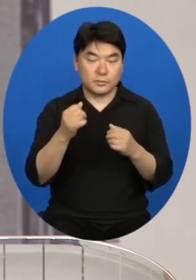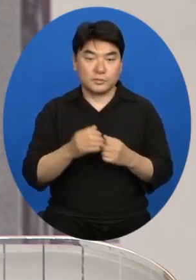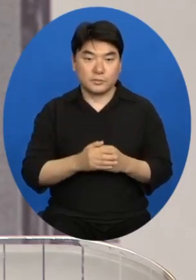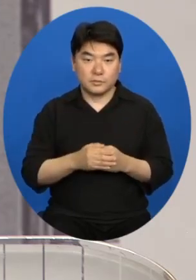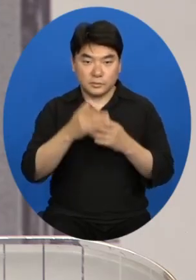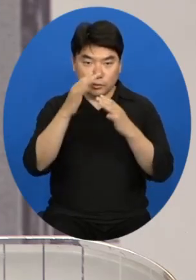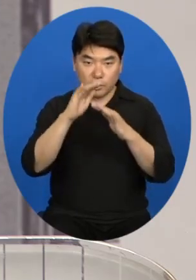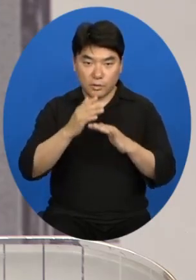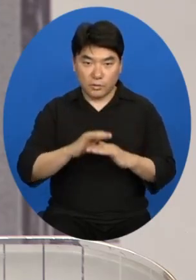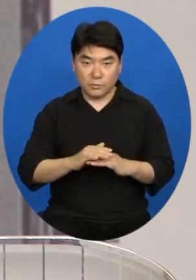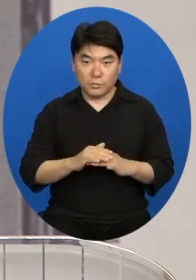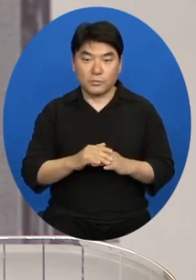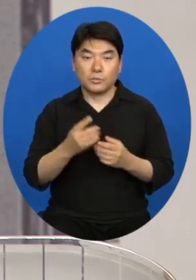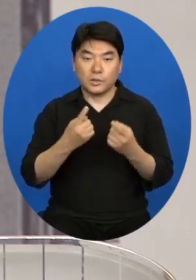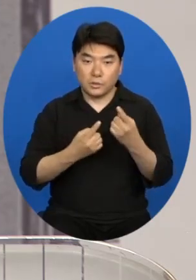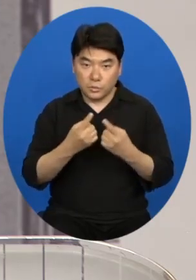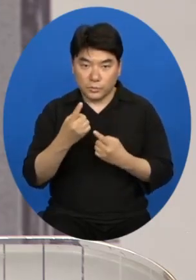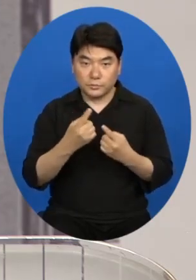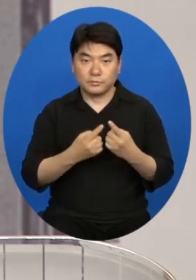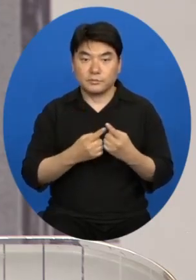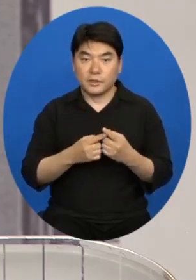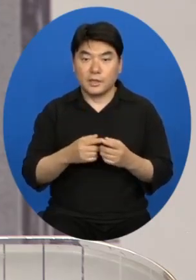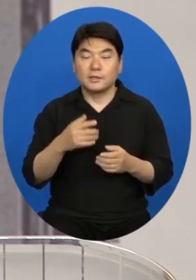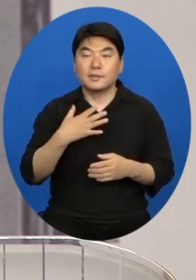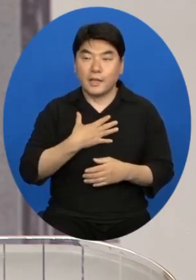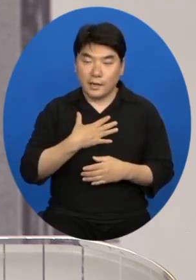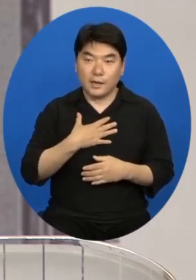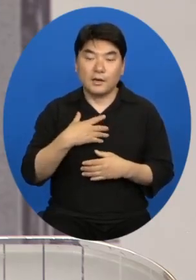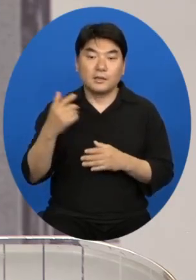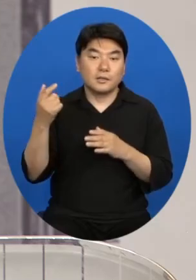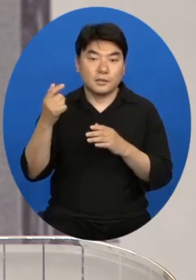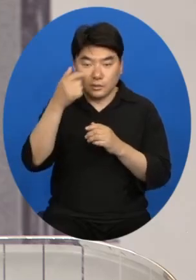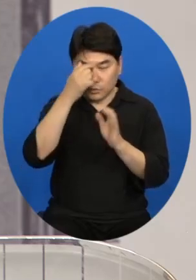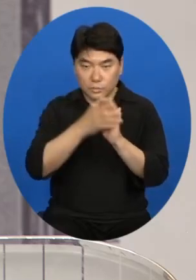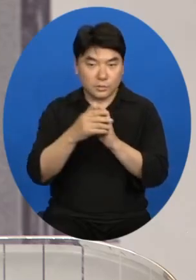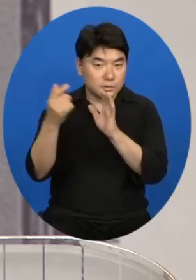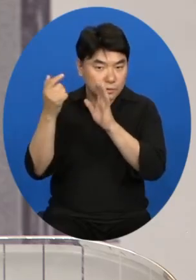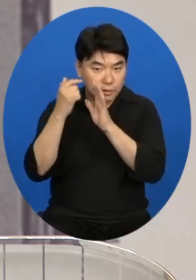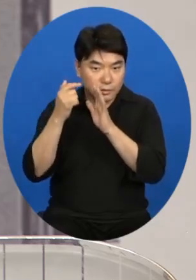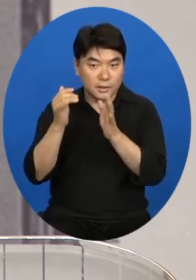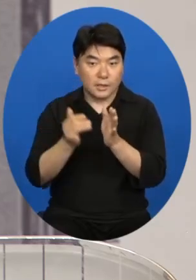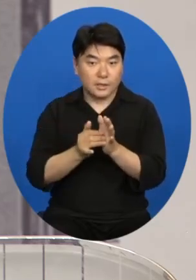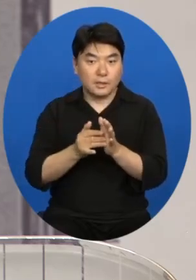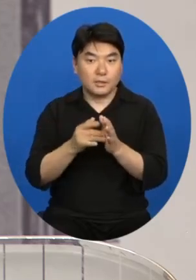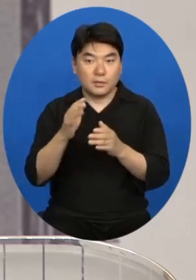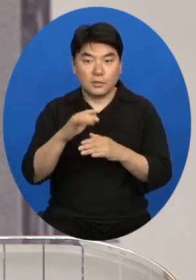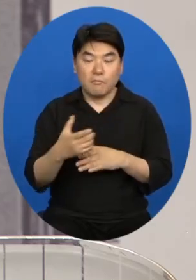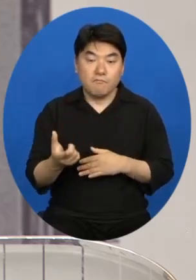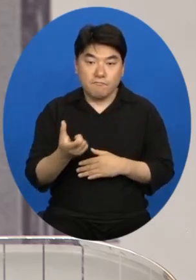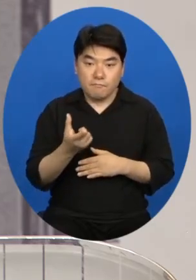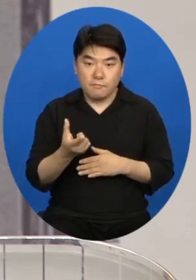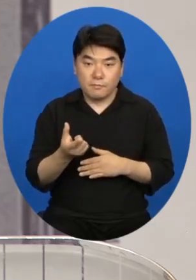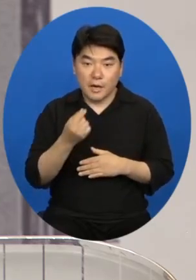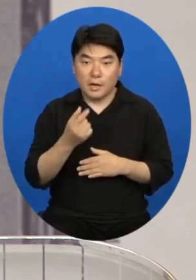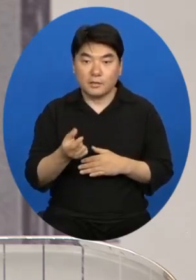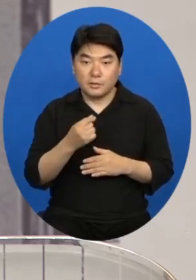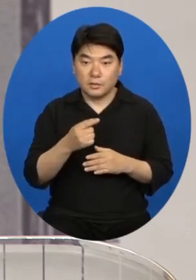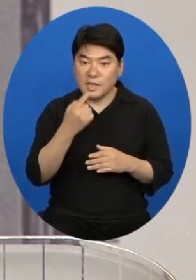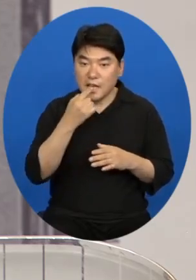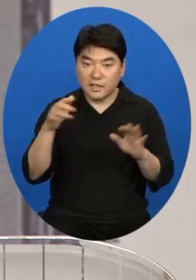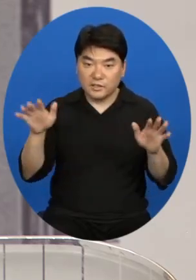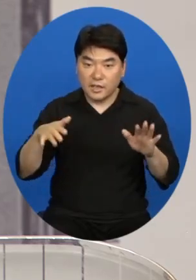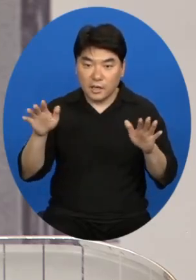대한 응답이라기보다 내가 너의 기도하는 것을 내가 들었다라는 응답이긴 하지만 즉각적으로 천사를